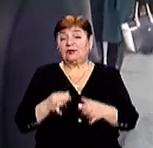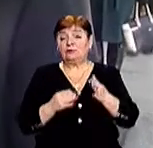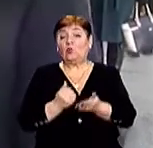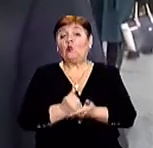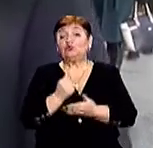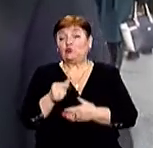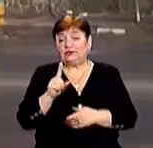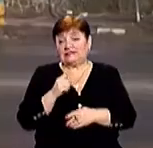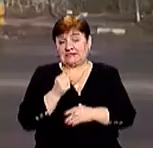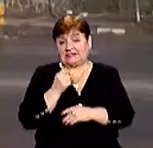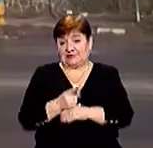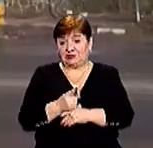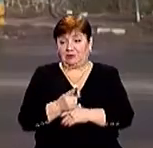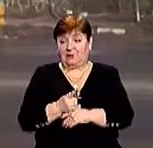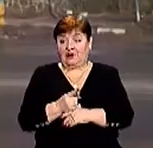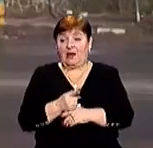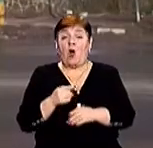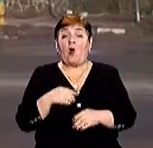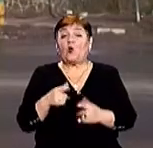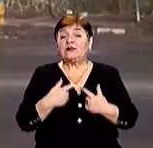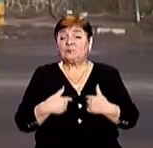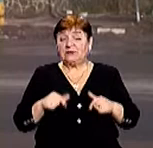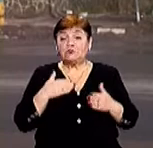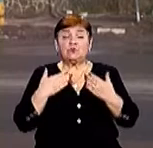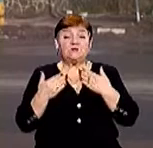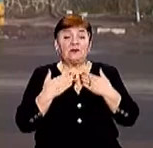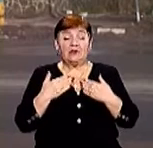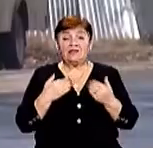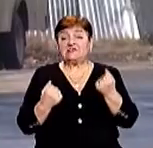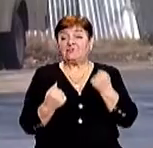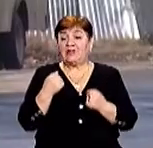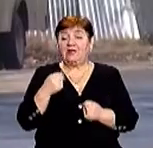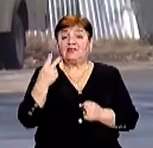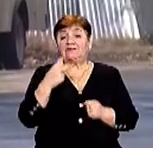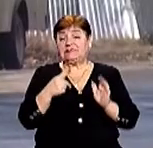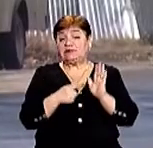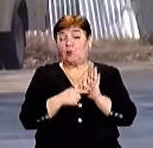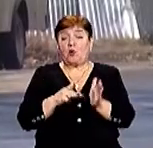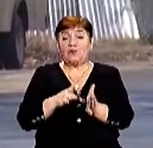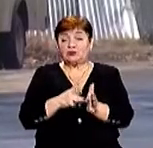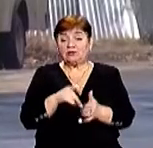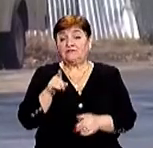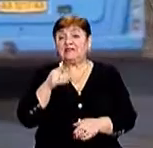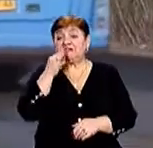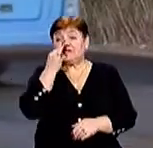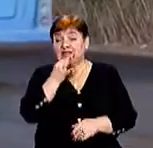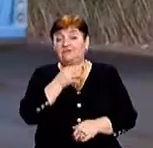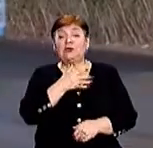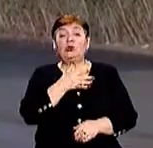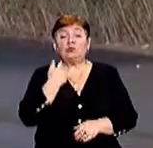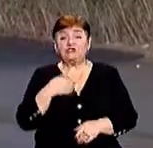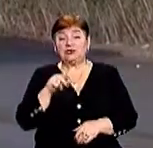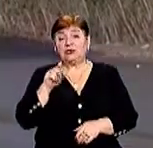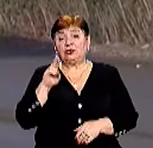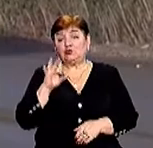усунути зазначений недолік. Кореспонденти Суспільного поспілкувалися з перевізником 27-го маршруту. Він сказав, що не хоче коментувати